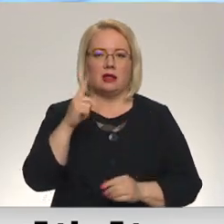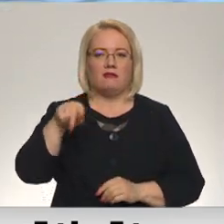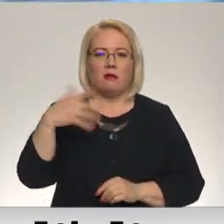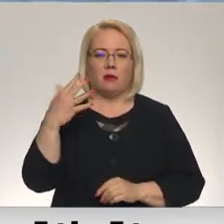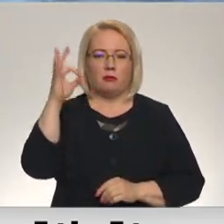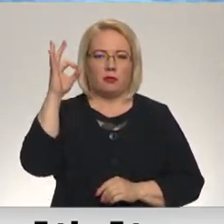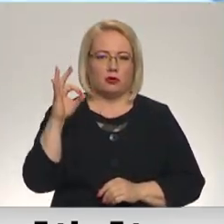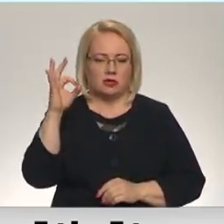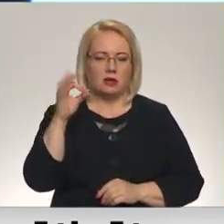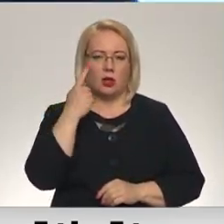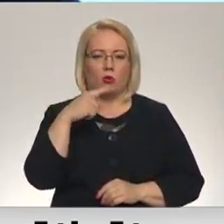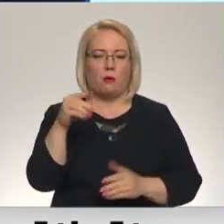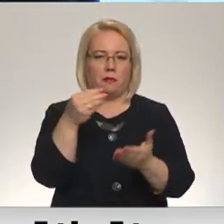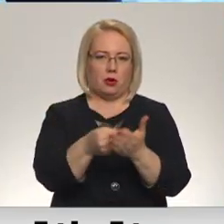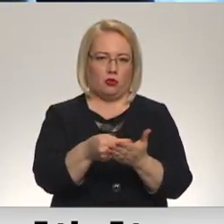summas.